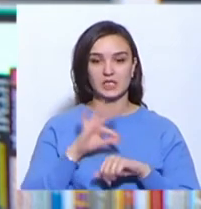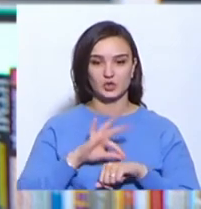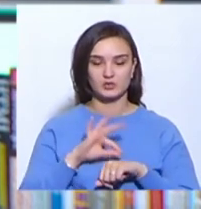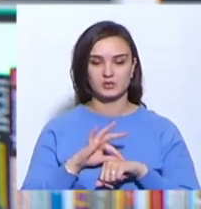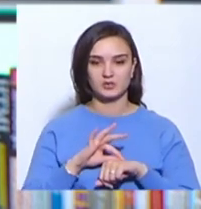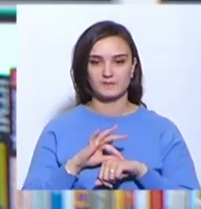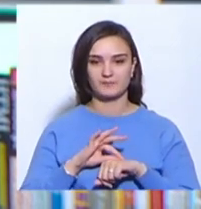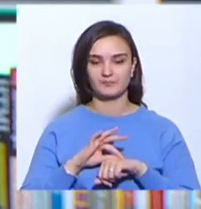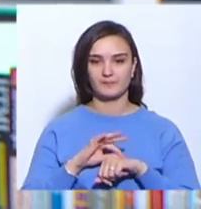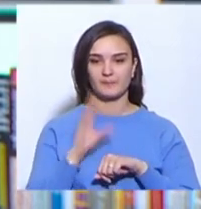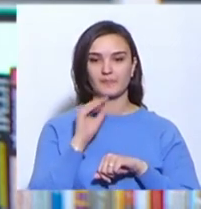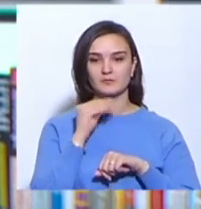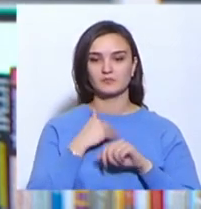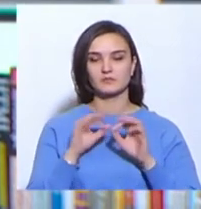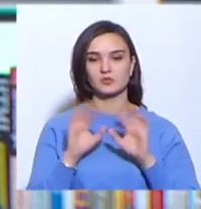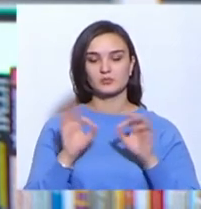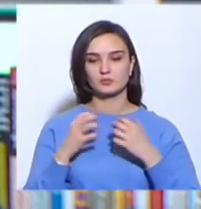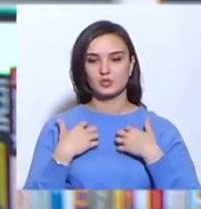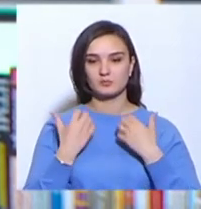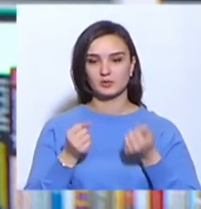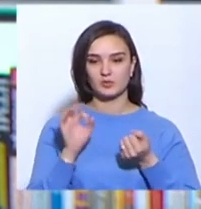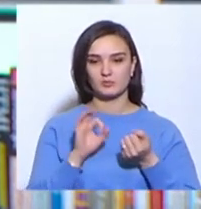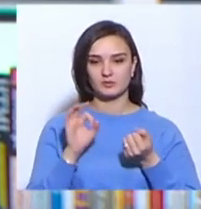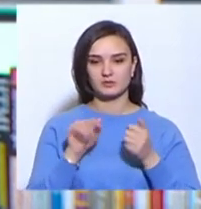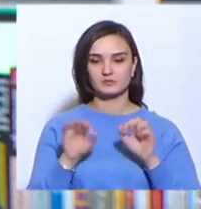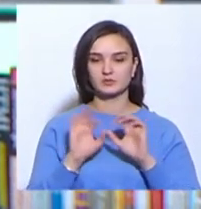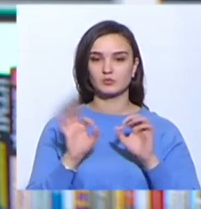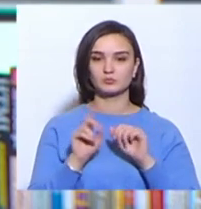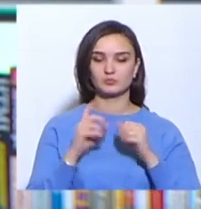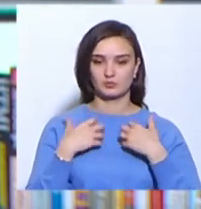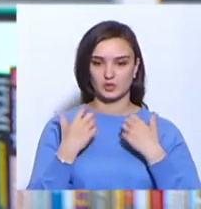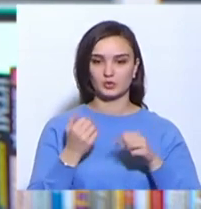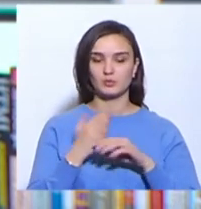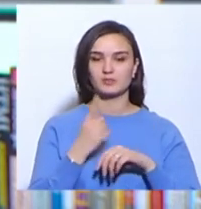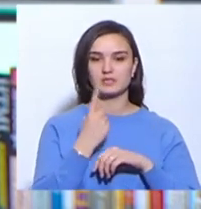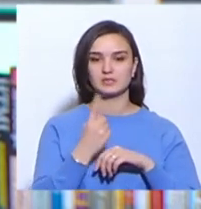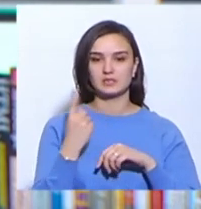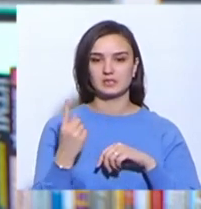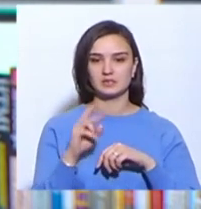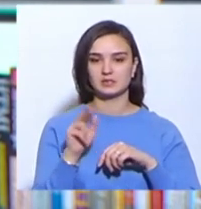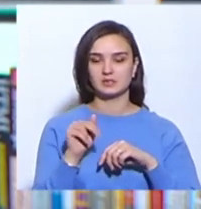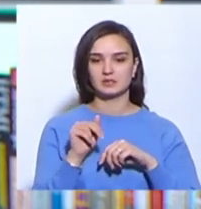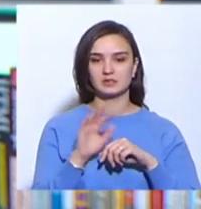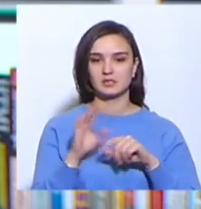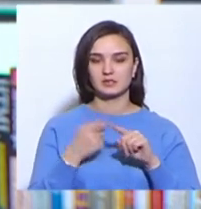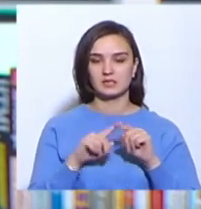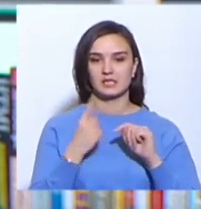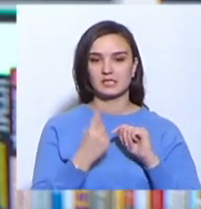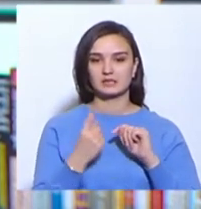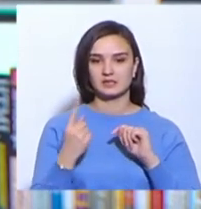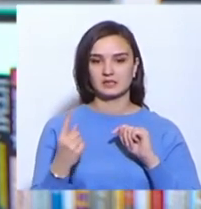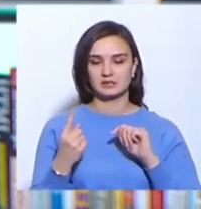დიაგნოზისა. როდესაც ჩვენ საუბრობთ ჯანმრთელობაზე, ხაზს უსვამთ, რომ ჯანმრთელობა არის ერთადერთი არა. ის არის